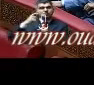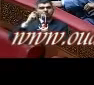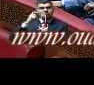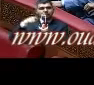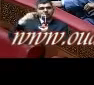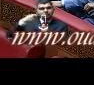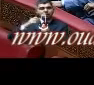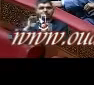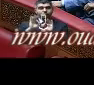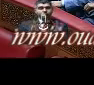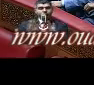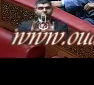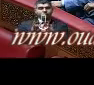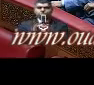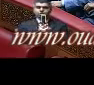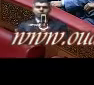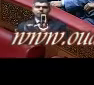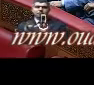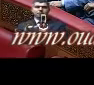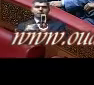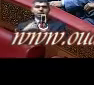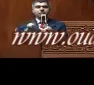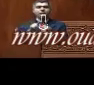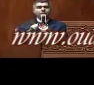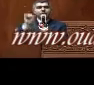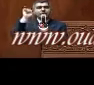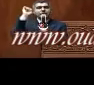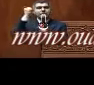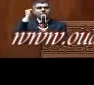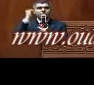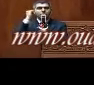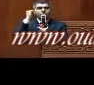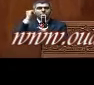ادراج اجراءات جديده في اطار تحسين